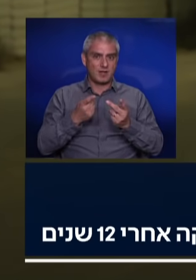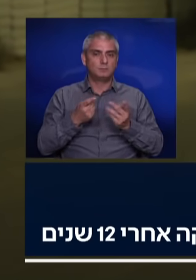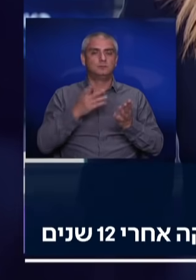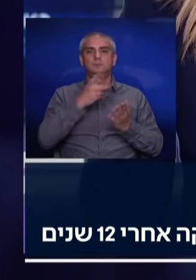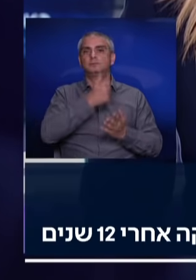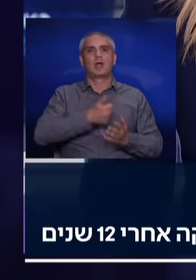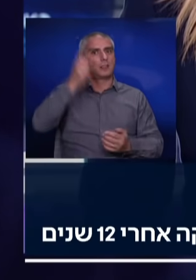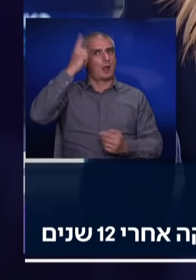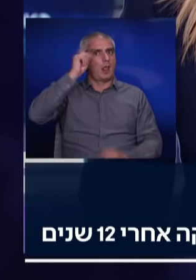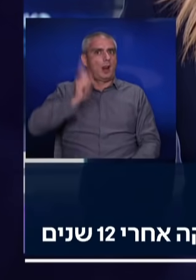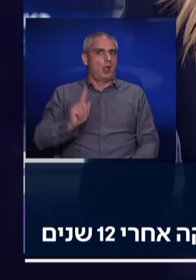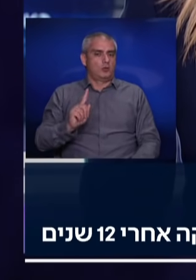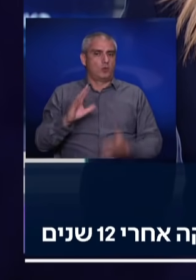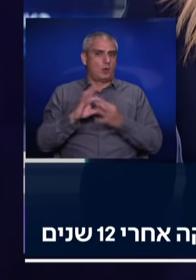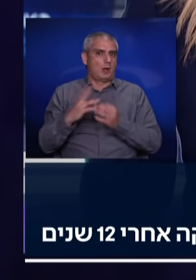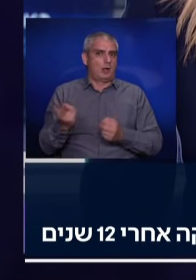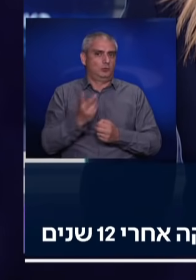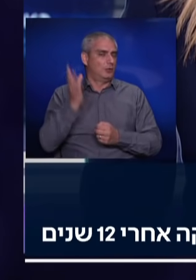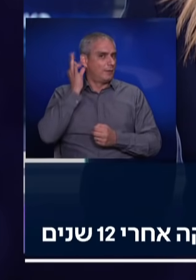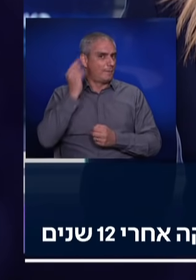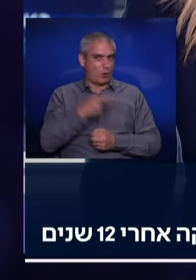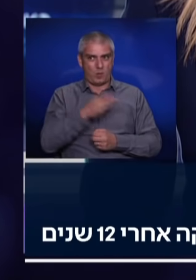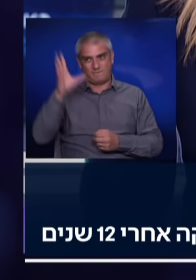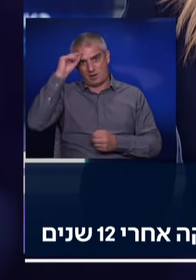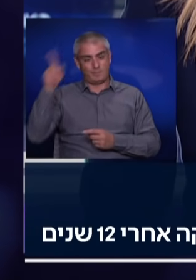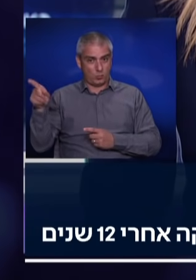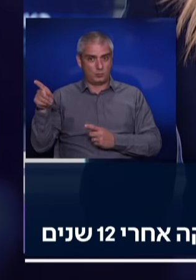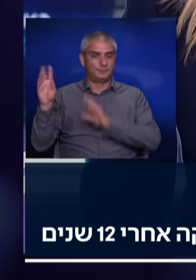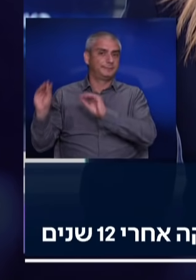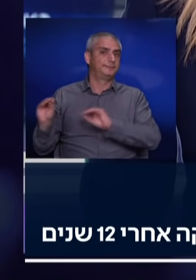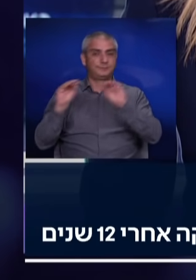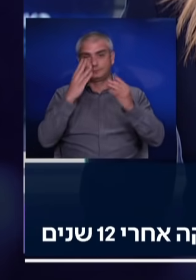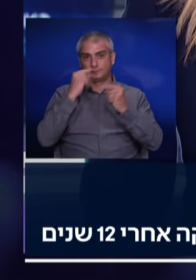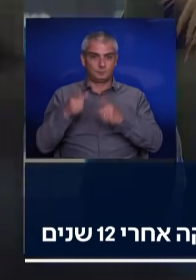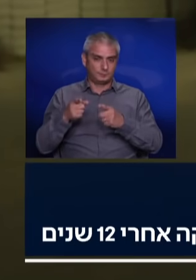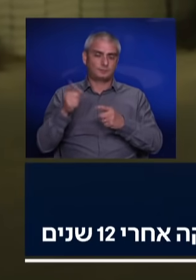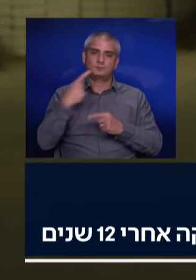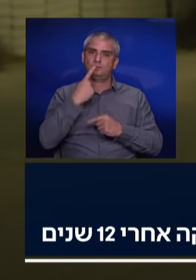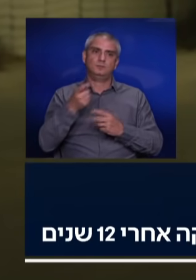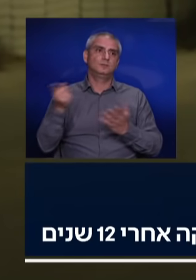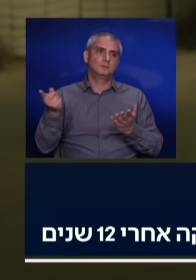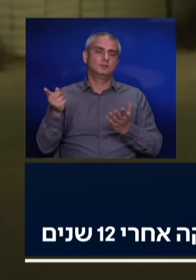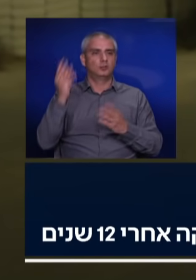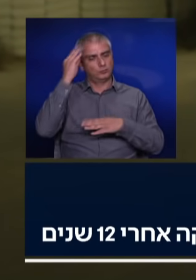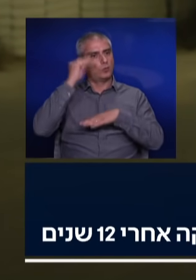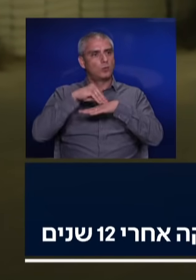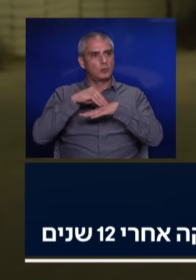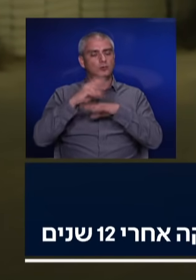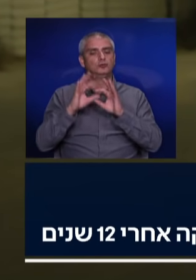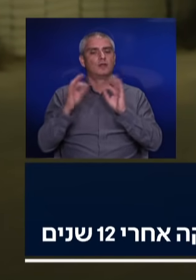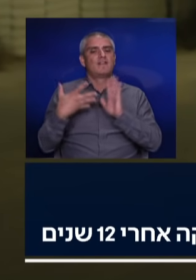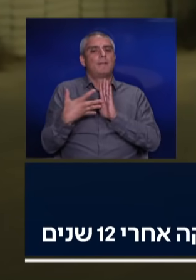שבהנהלה לא ידעו על הקשר הזה בין השניים. לגבי העברה של החשוד הם אומרים שם שהם עודכנו שנפתחה